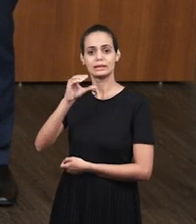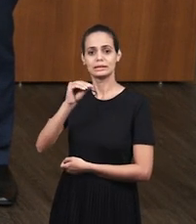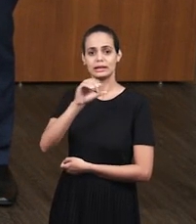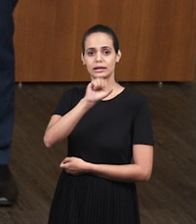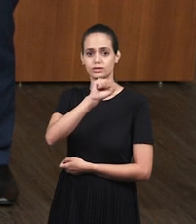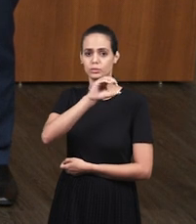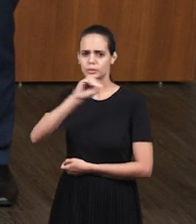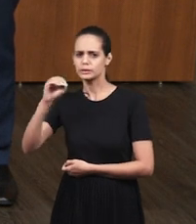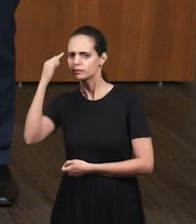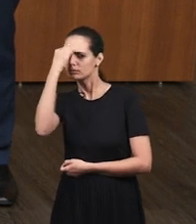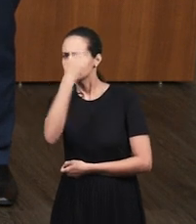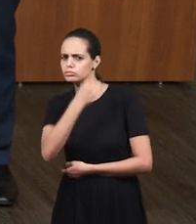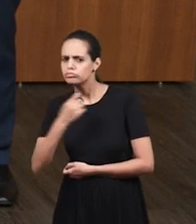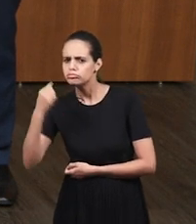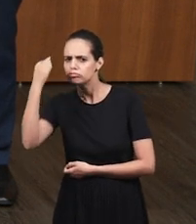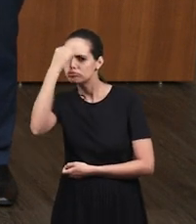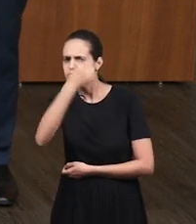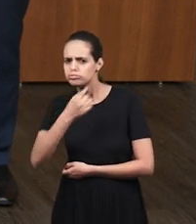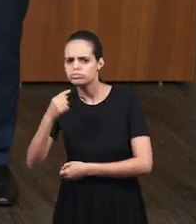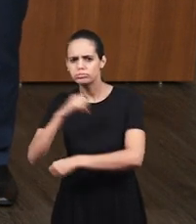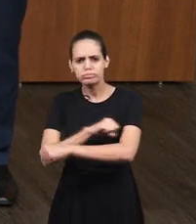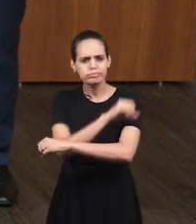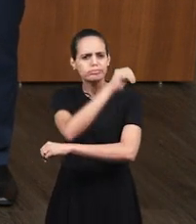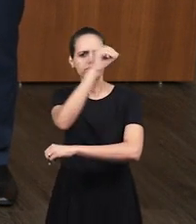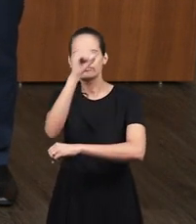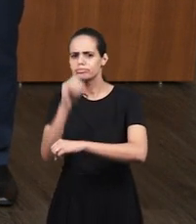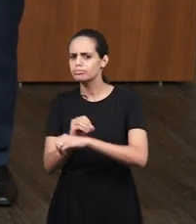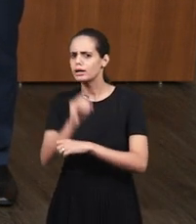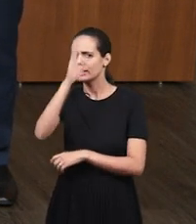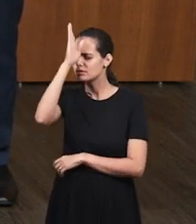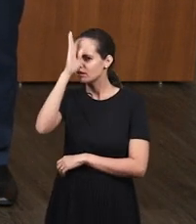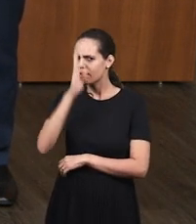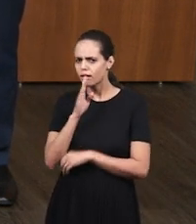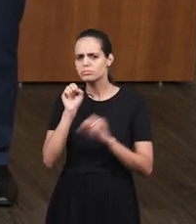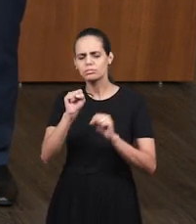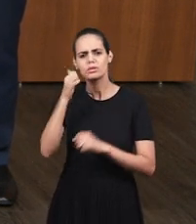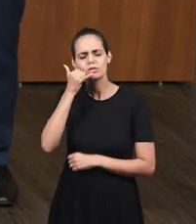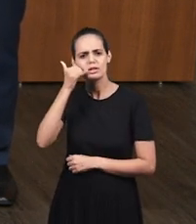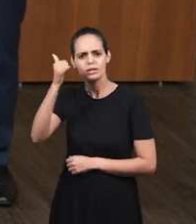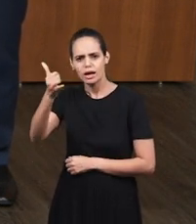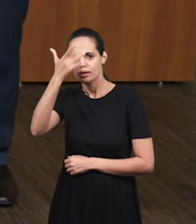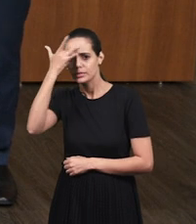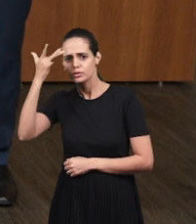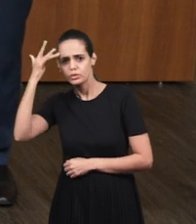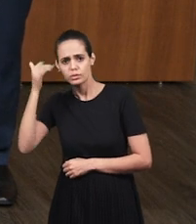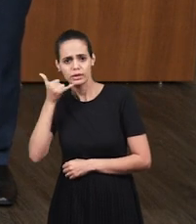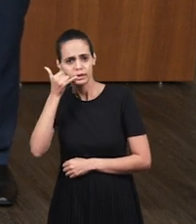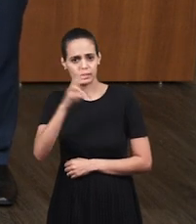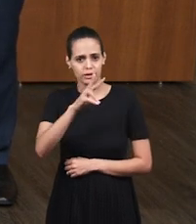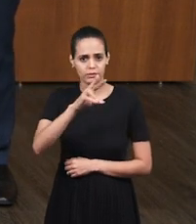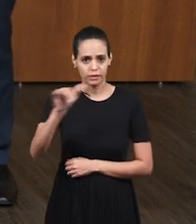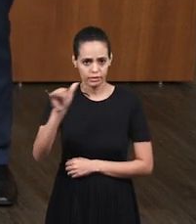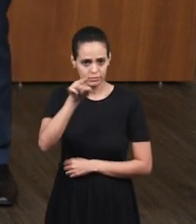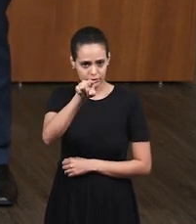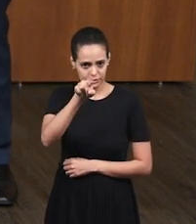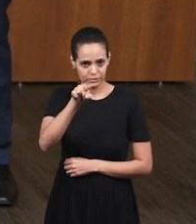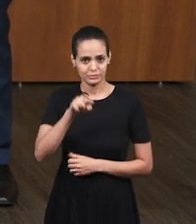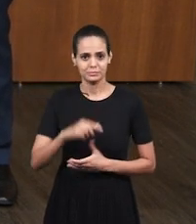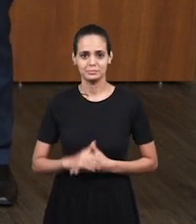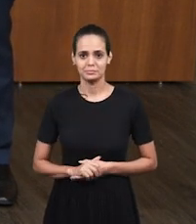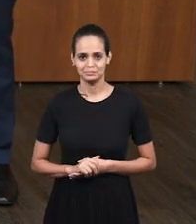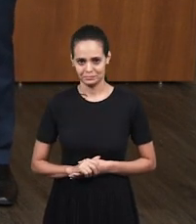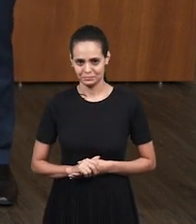в сутки, 7 дней в неделе бесплатно, вы можете позвонить с любого уголка Бразилии, вам ответят.